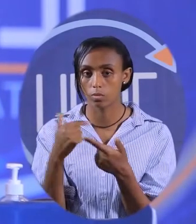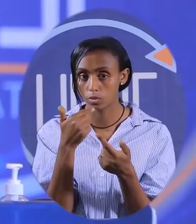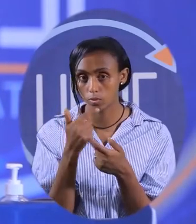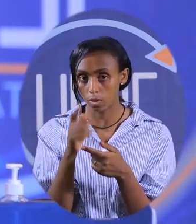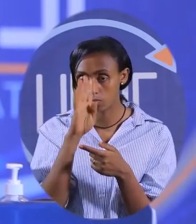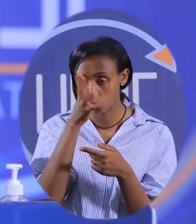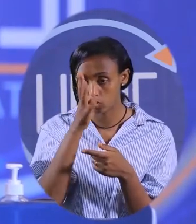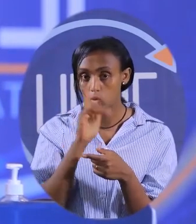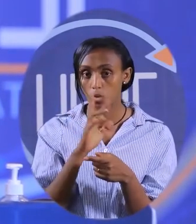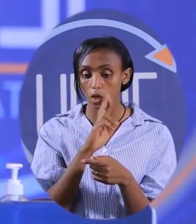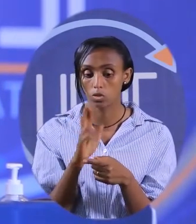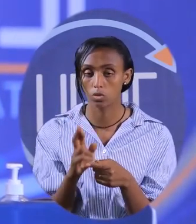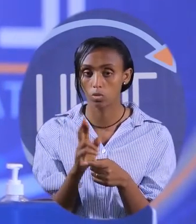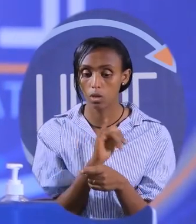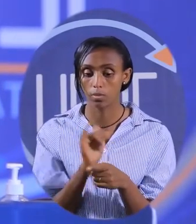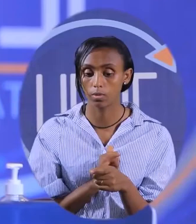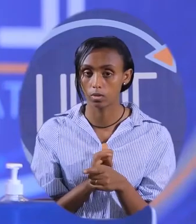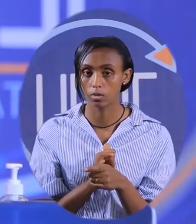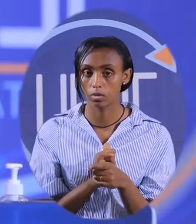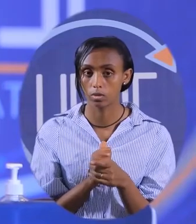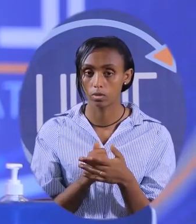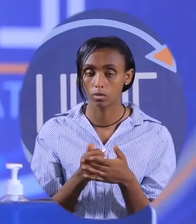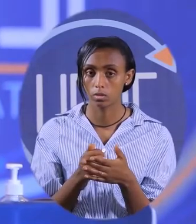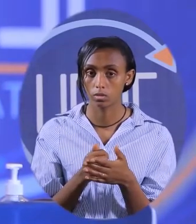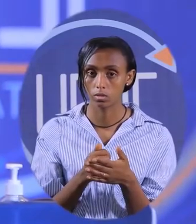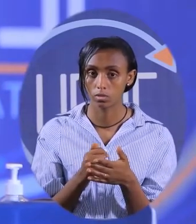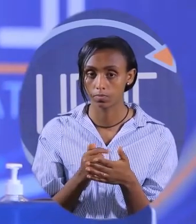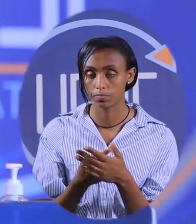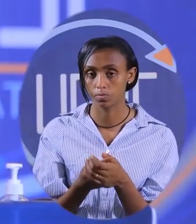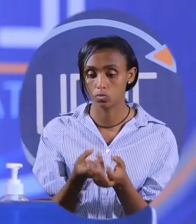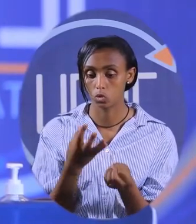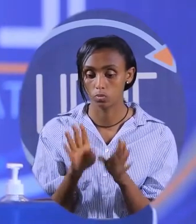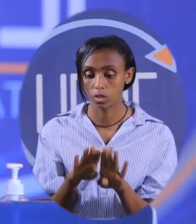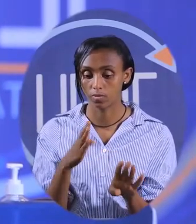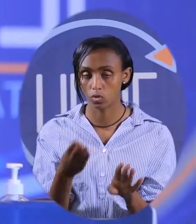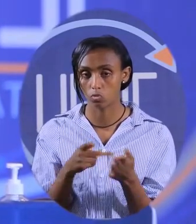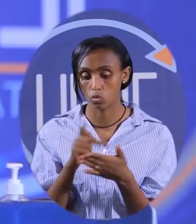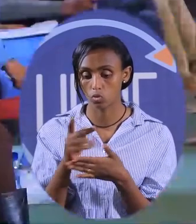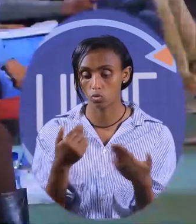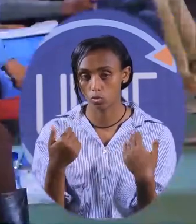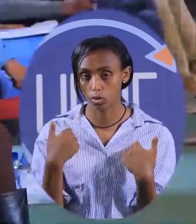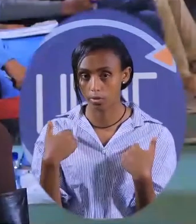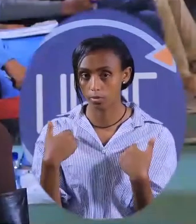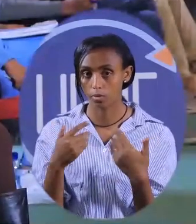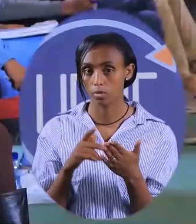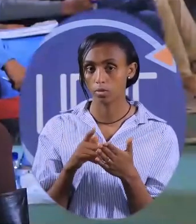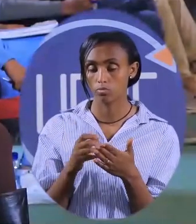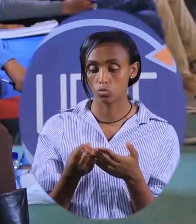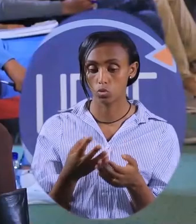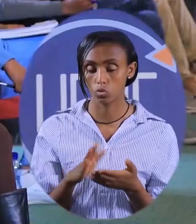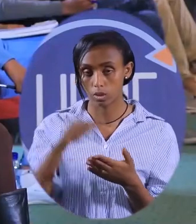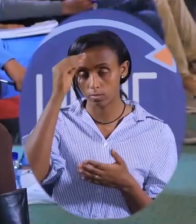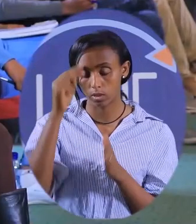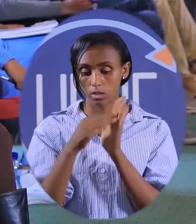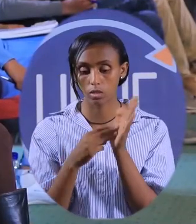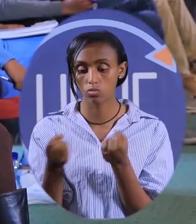ፕሮፌሰሮች ናቸው ባለቤቶቹ። እንዴት አመጡት? ፋይናንስ አሁን ክላይሜት ስማርት ምናምን ተብሎ ብዙ የሚከፈቱት ፕሮጀክቶች አሉ። ካሪኩለም ማአት ችግር